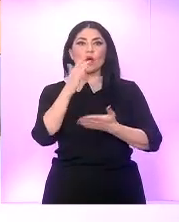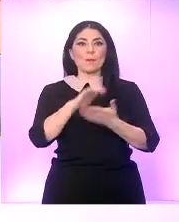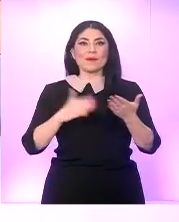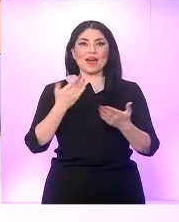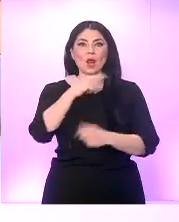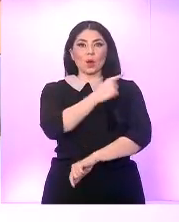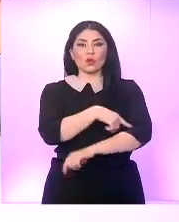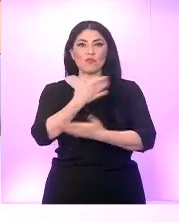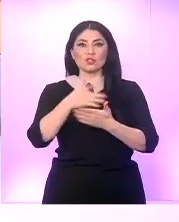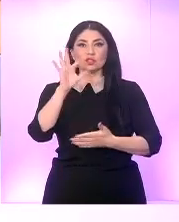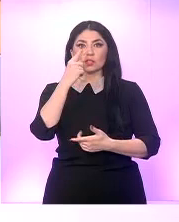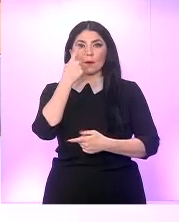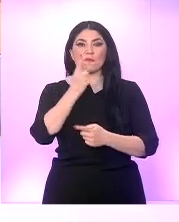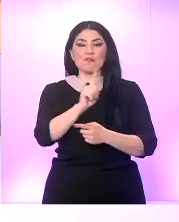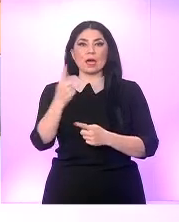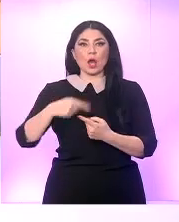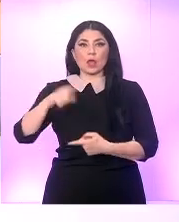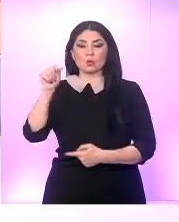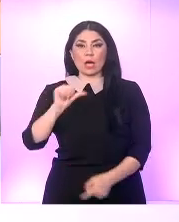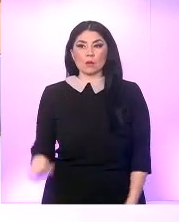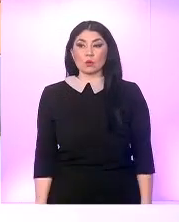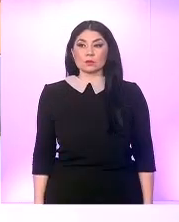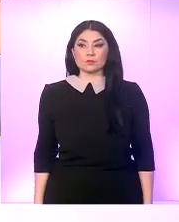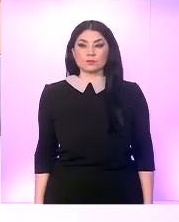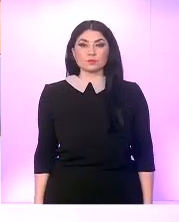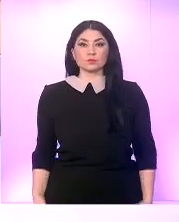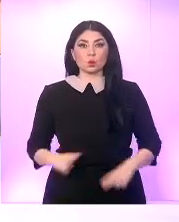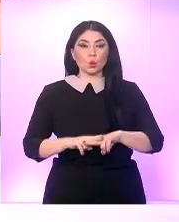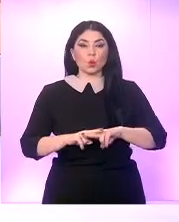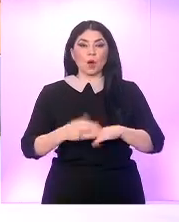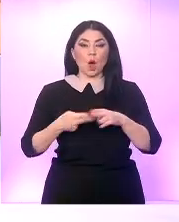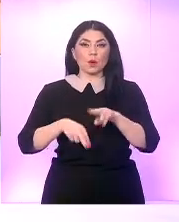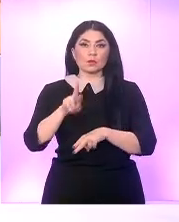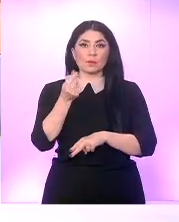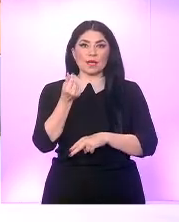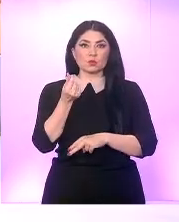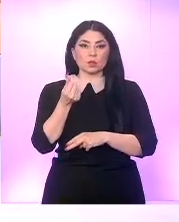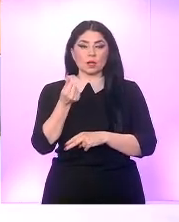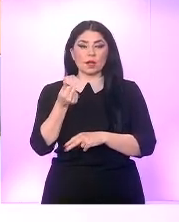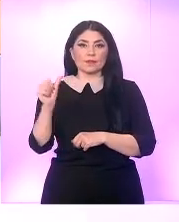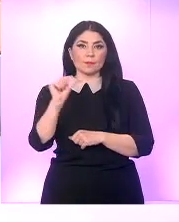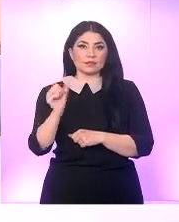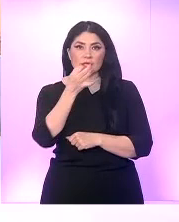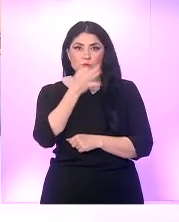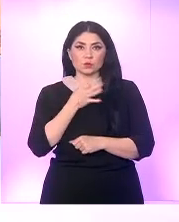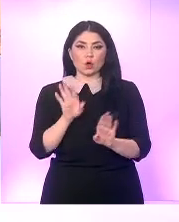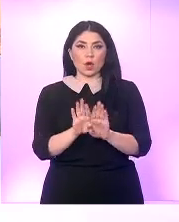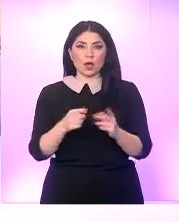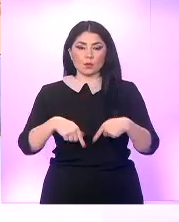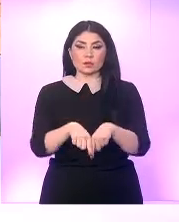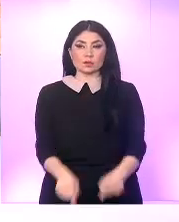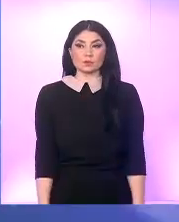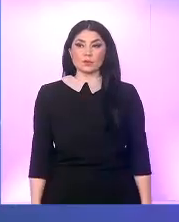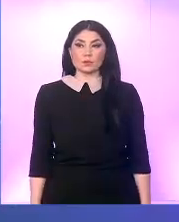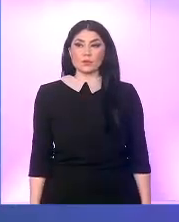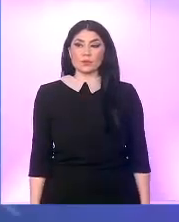de autorități, 50 de bani pentru fiecare litru de carburant. Cum au evoluat prețurile la pompă, ne arată jurnalistul Digi24, Ana Maria